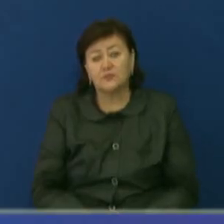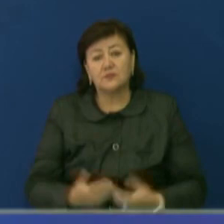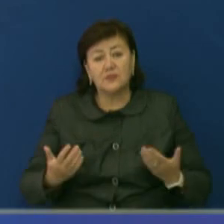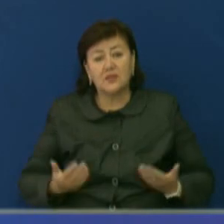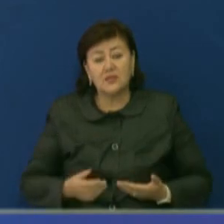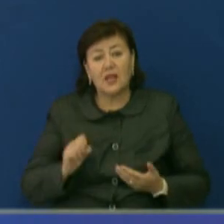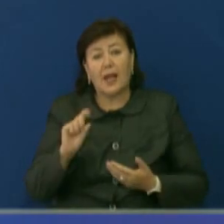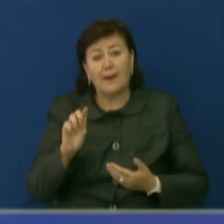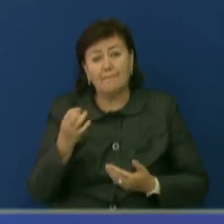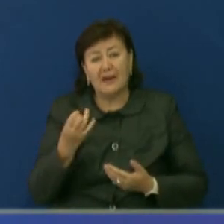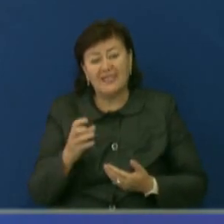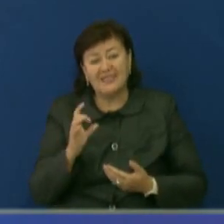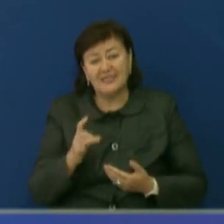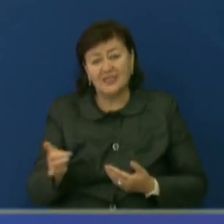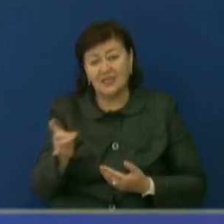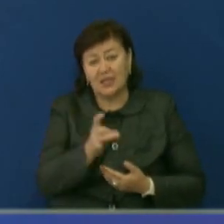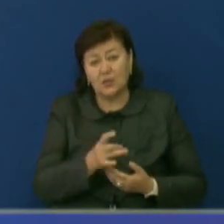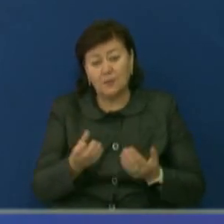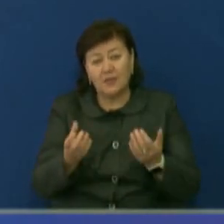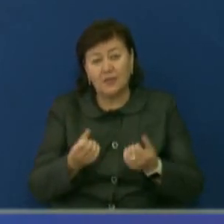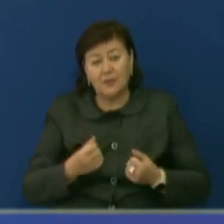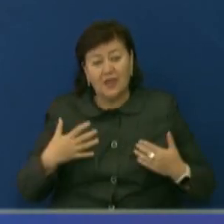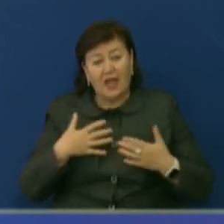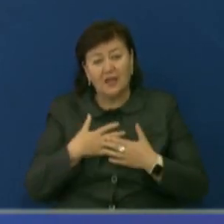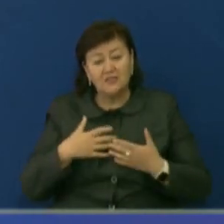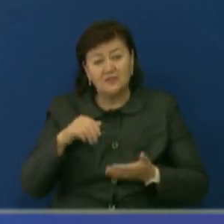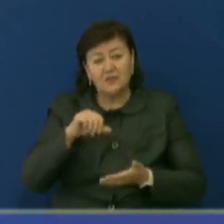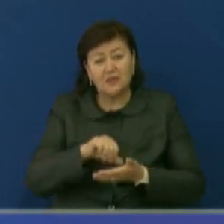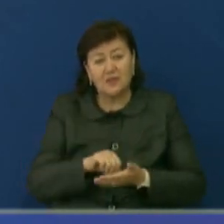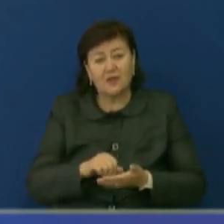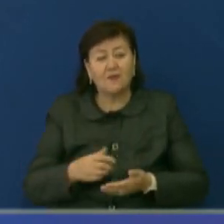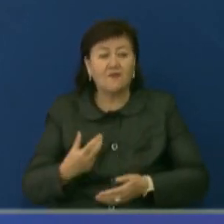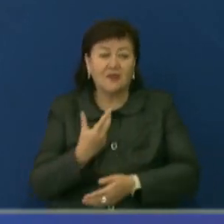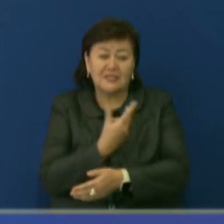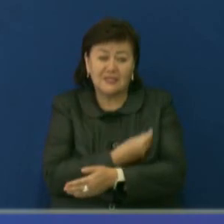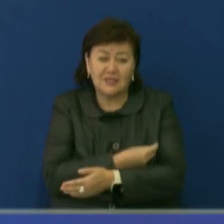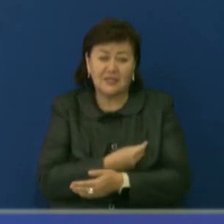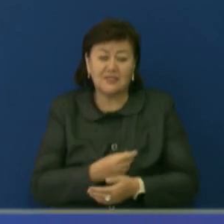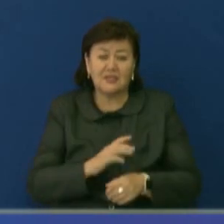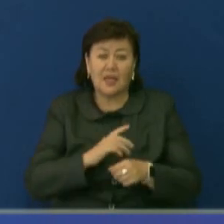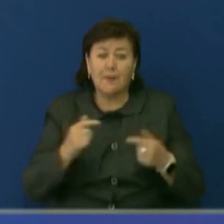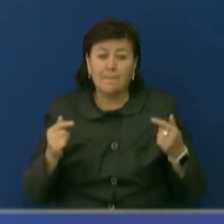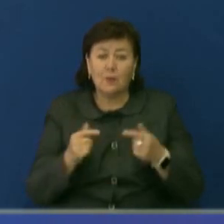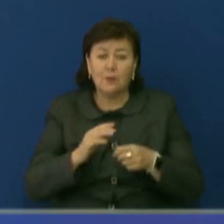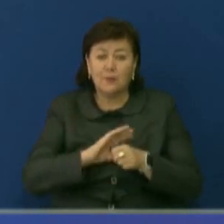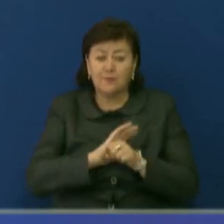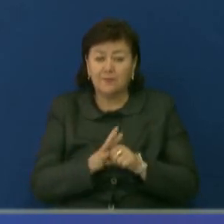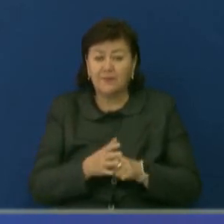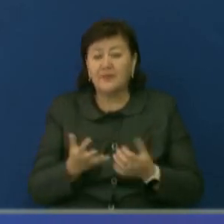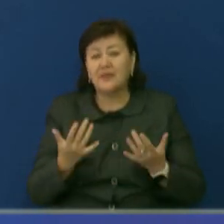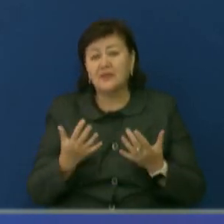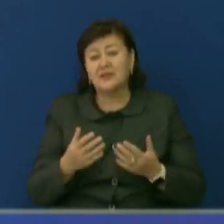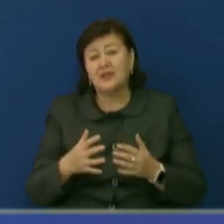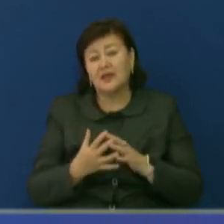Жители Абайского района Восточного Казахстана принимают активное участие в массовой вакцинации против коронавируса. Жители некоторых сел полностью привиты